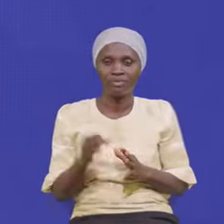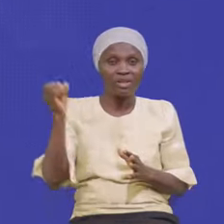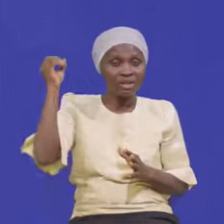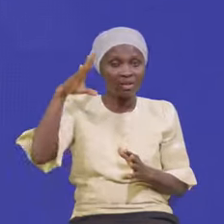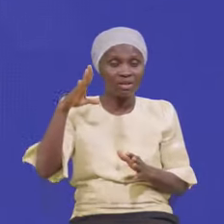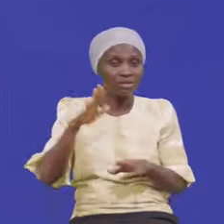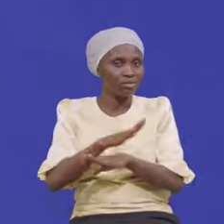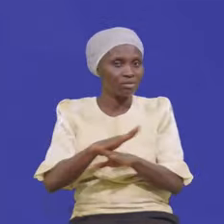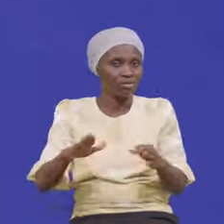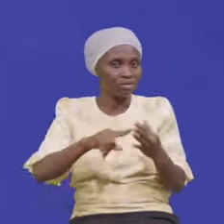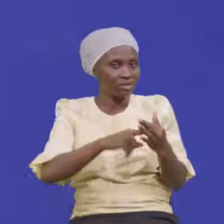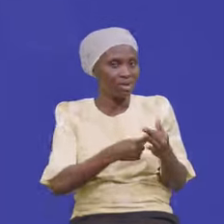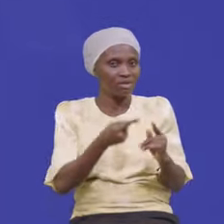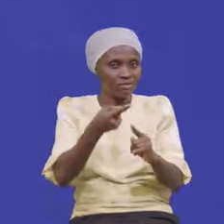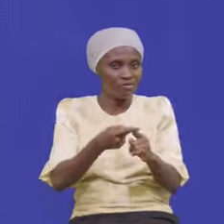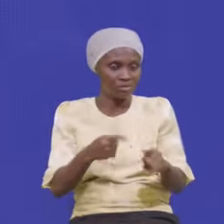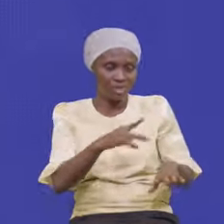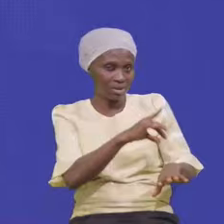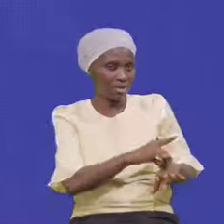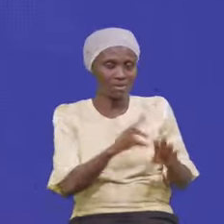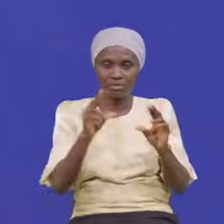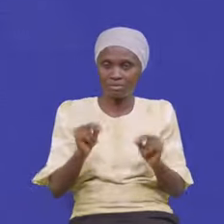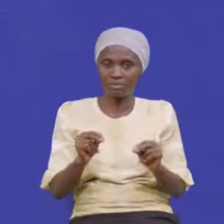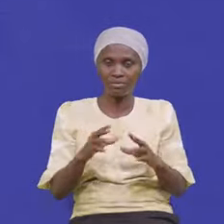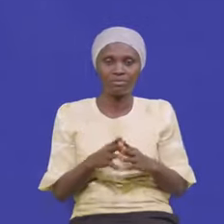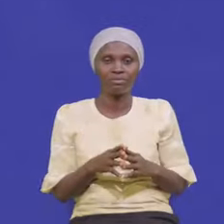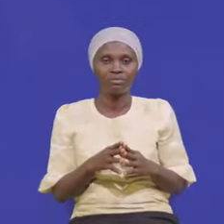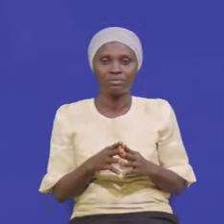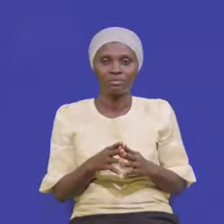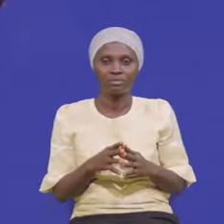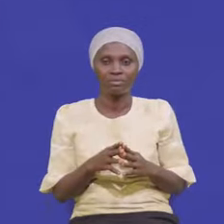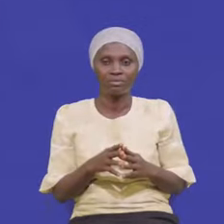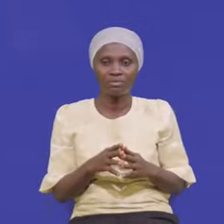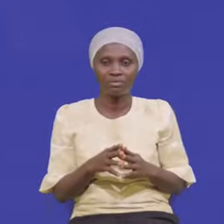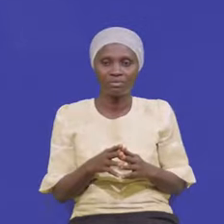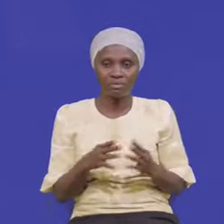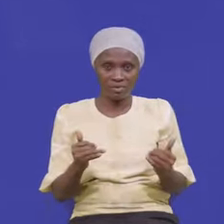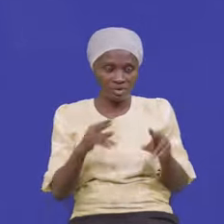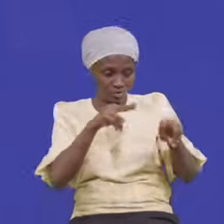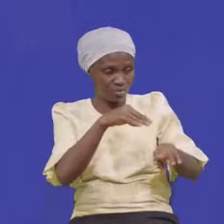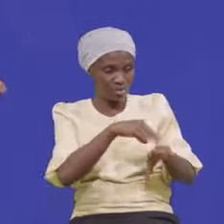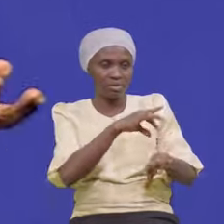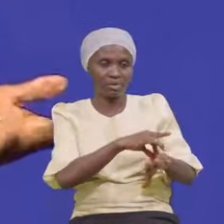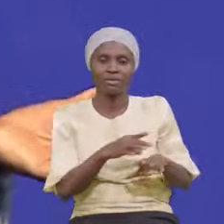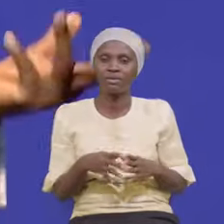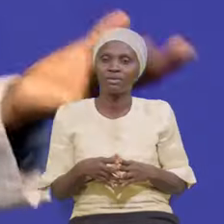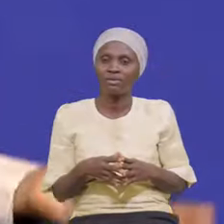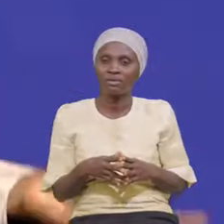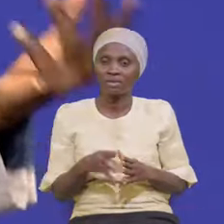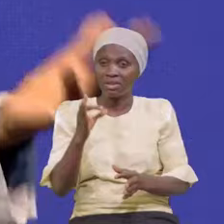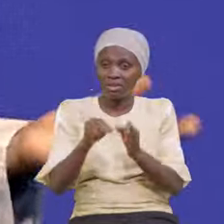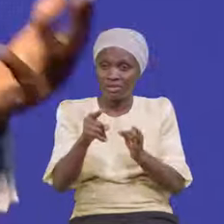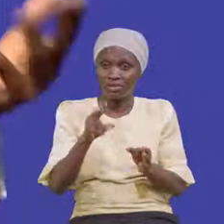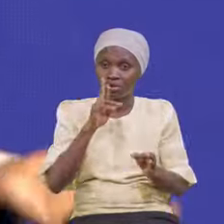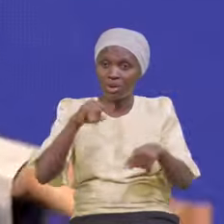not originate from the earth. కృప భూమిని నేలలో నుంచి పుట్టదు. Look at the earth. భూమిని చూడండి. If you're going to